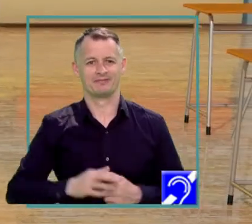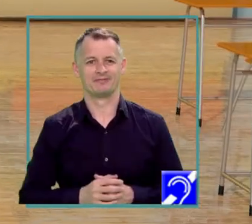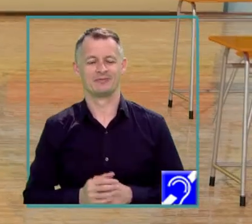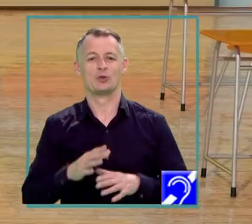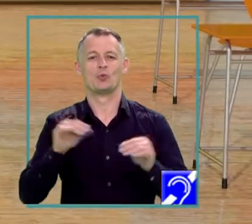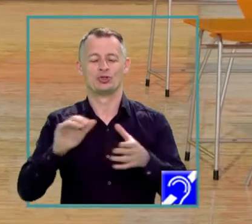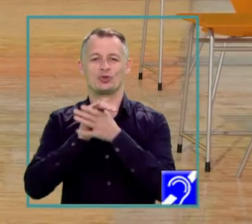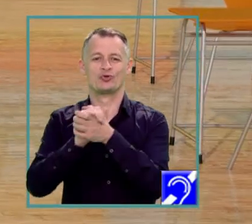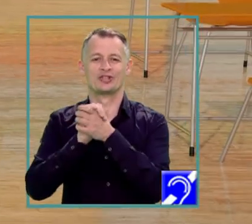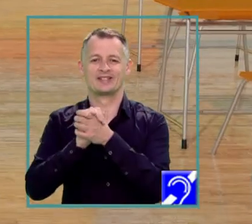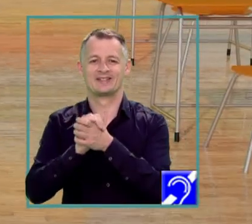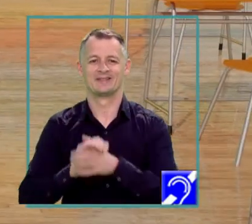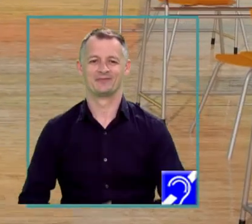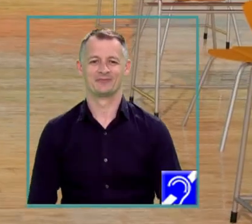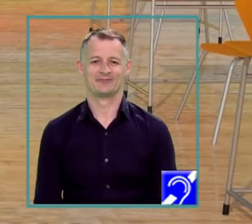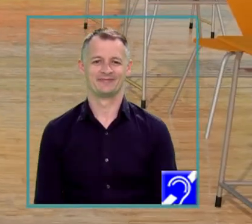mult succes